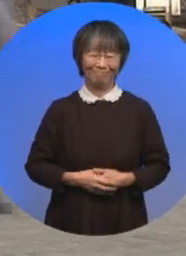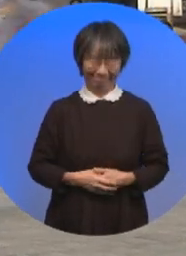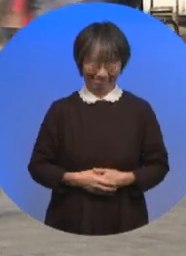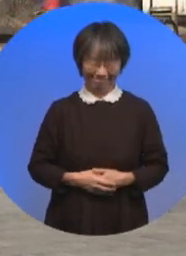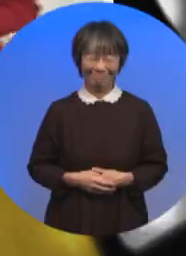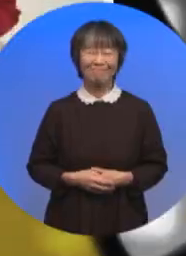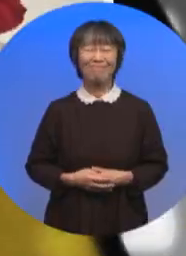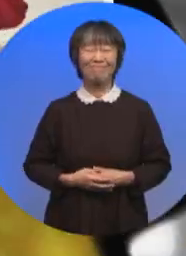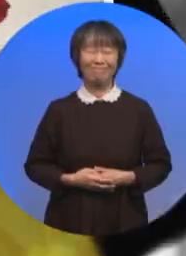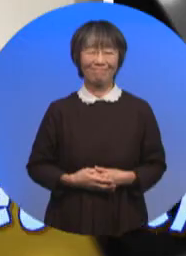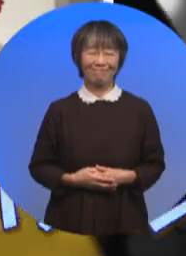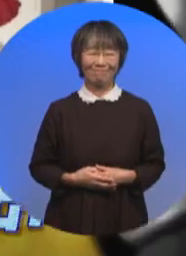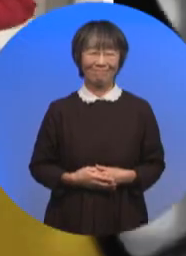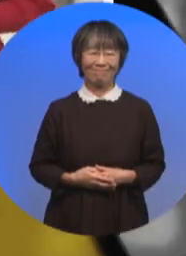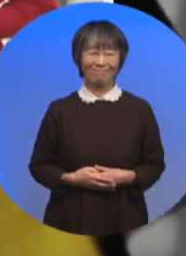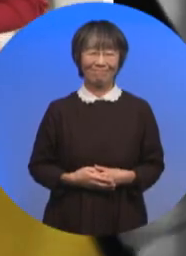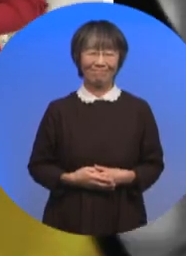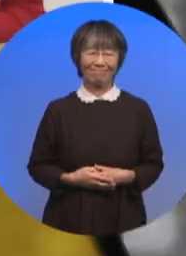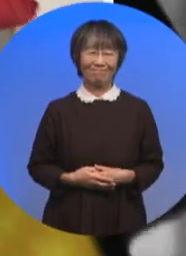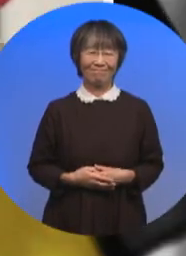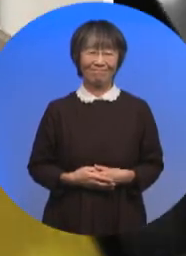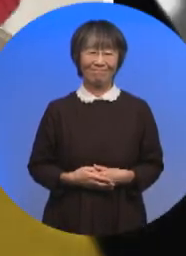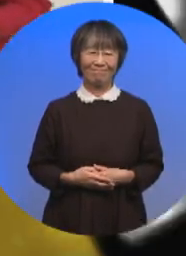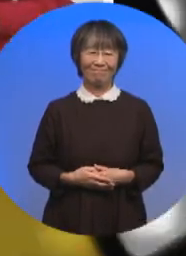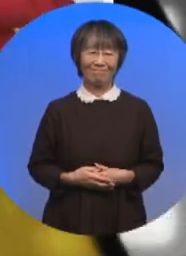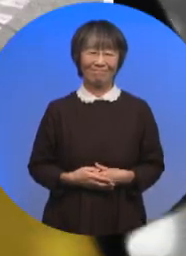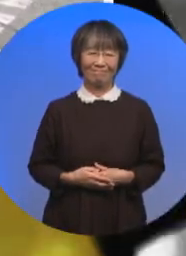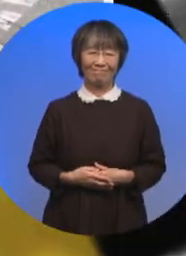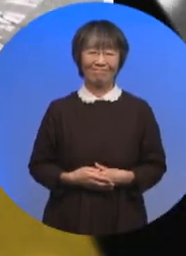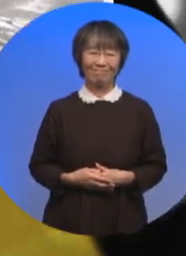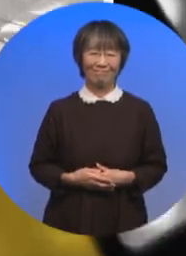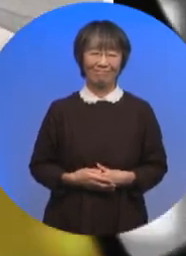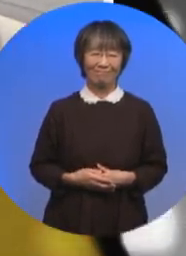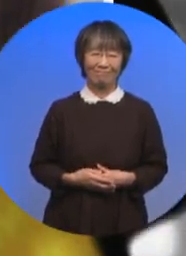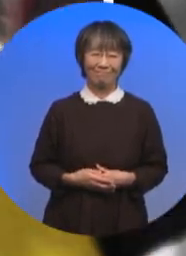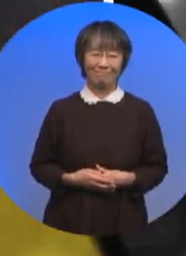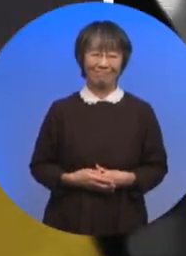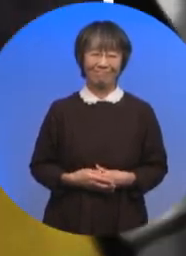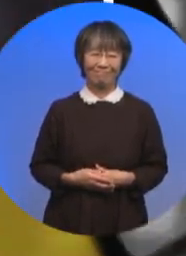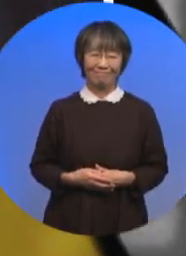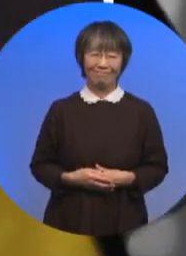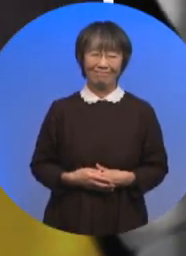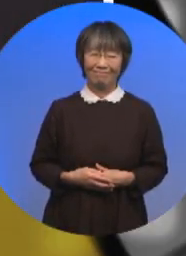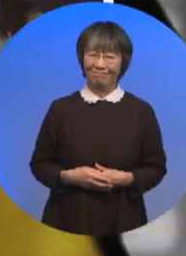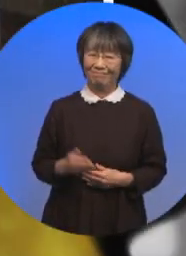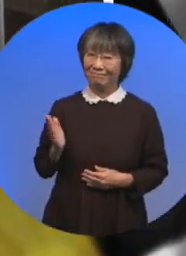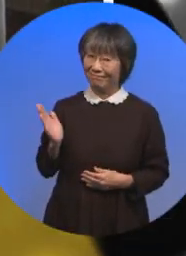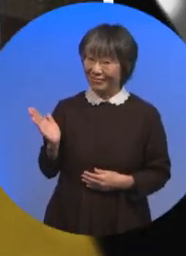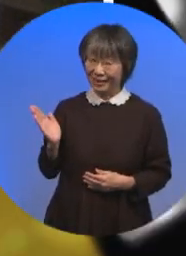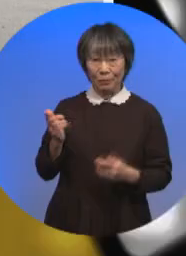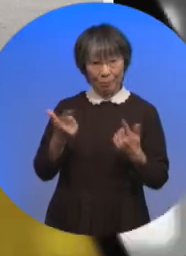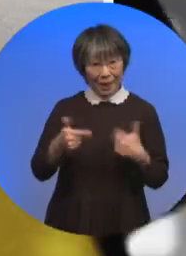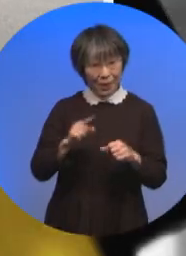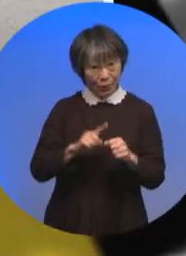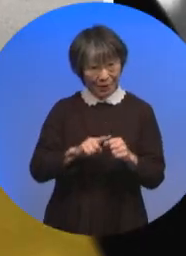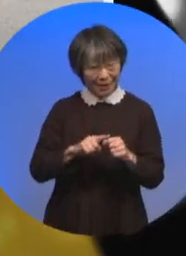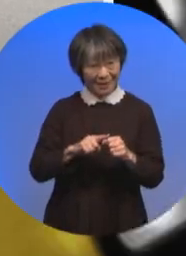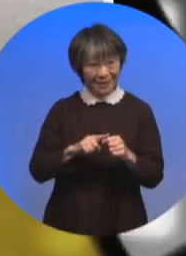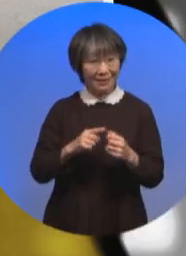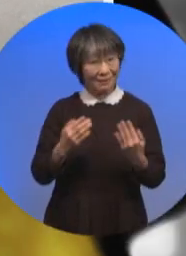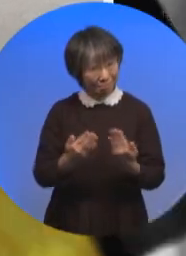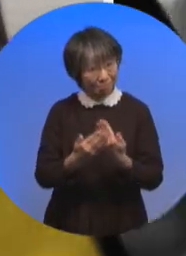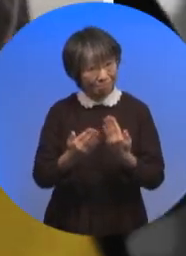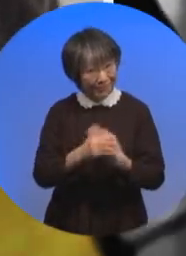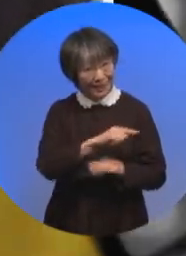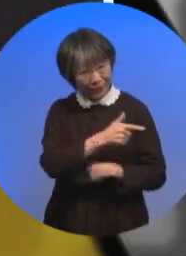ね、 はい、ということで始まりました、新年最初のお元気。MC2 人で初の街ブラ